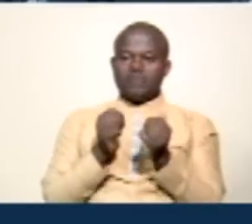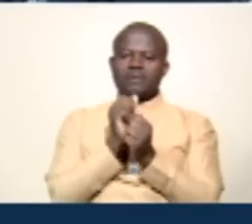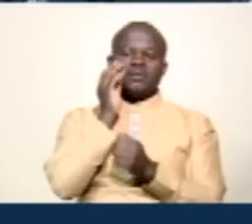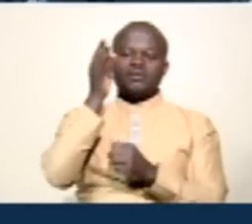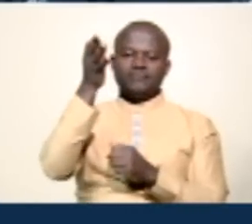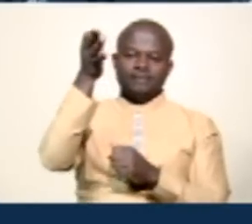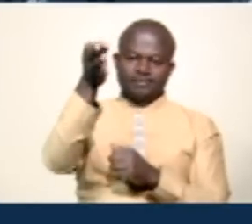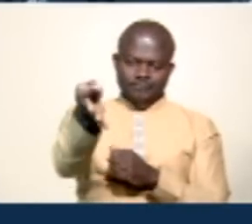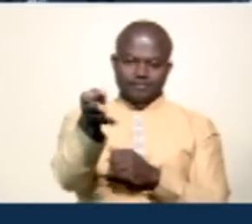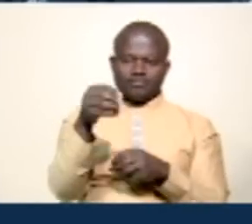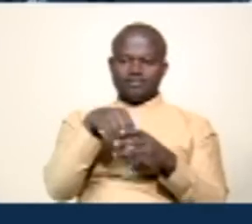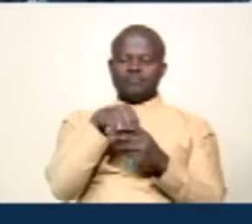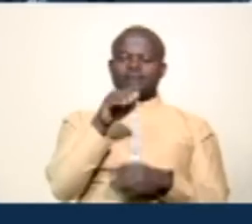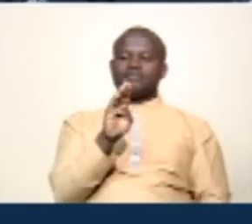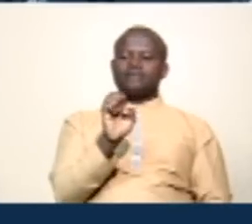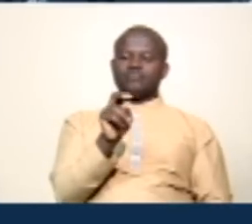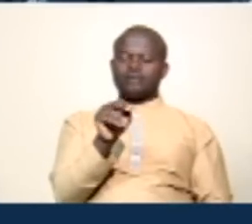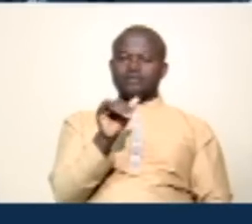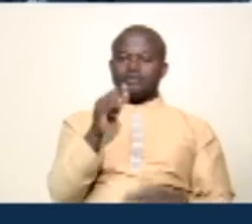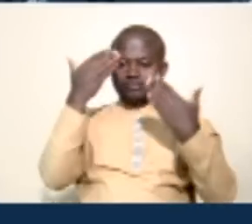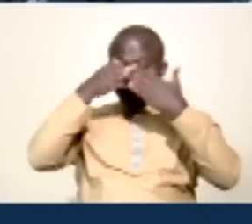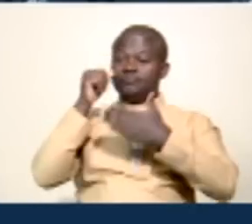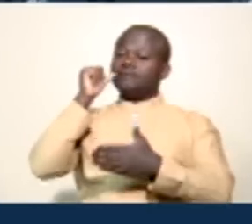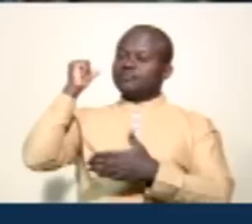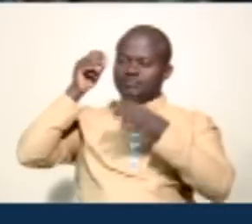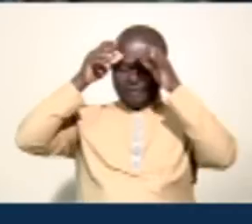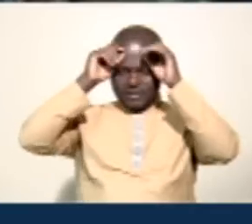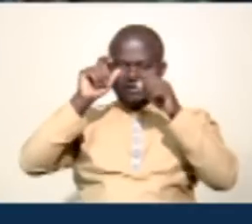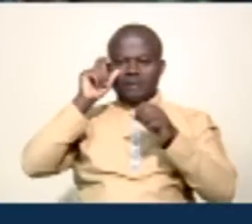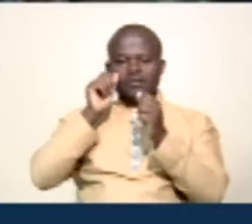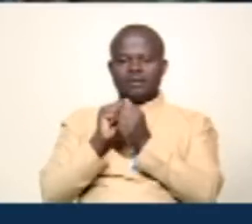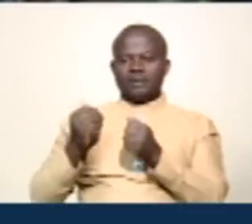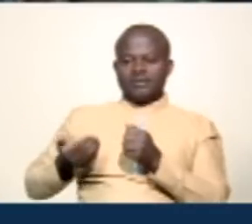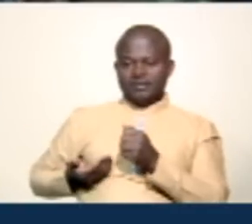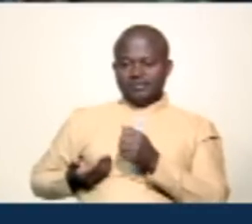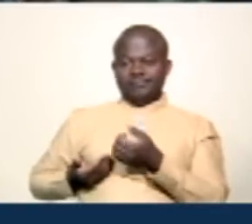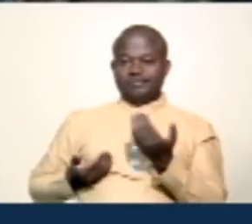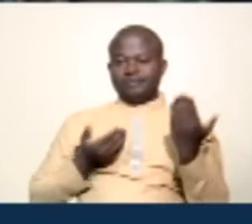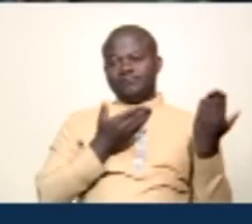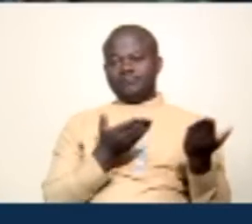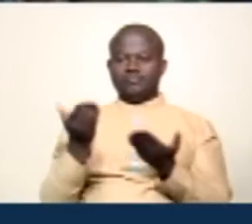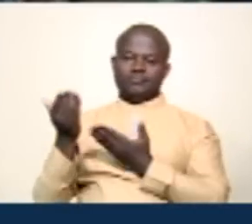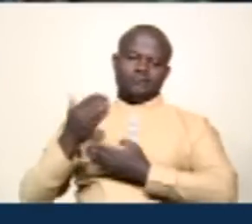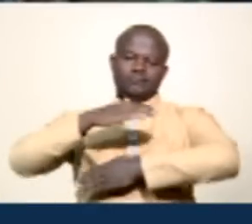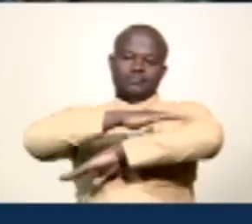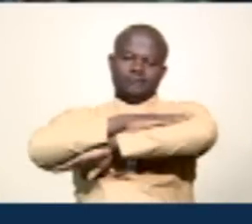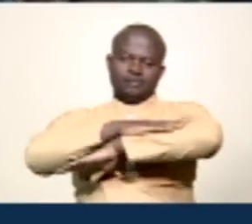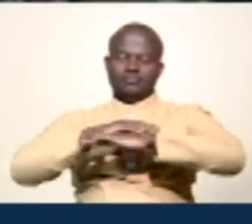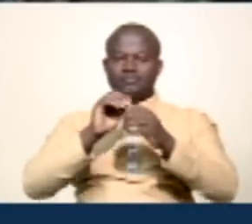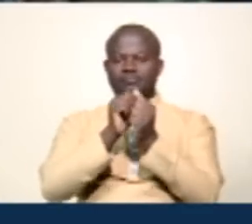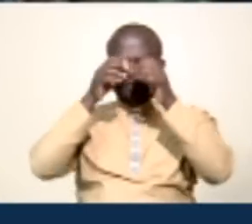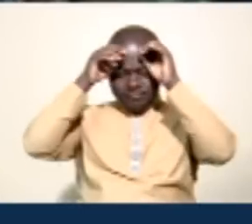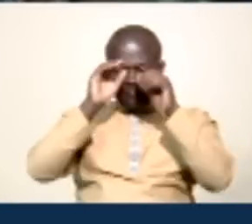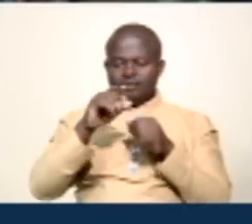hazaza h'umunyabene. Ku mugoroba w'ejo kandi Perezida Kagame na Madame Jeannette Kagame bakiriwe ku meza na mugenzi